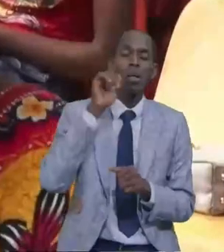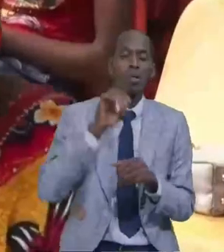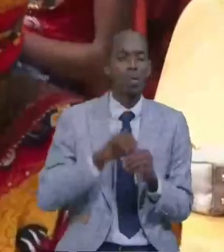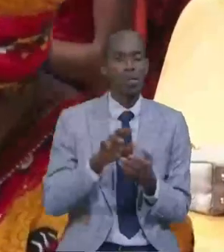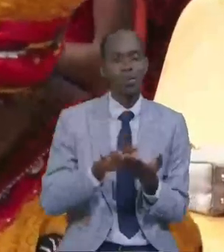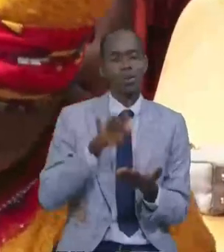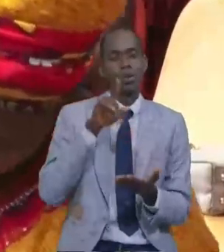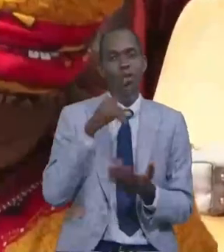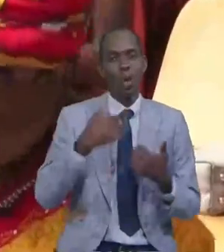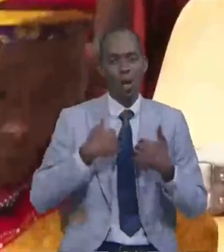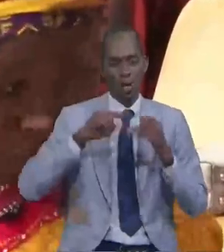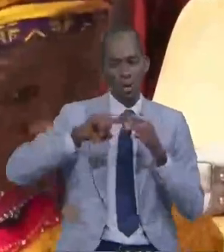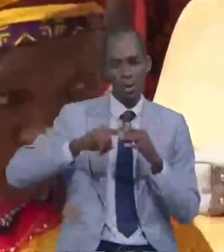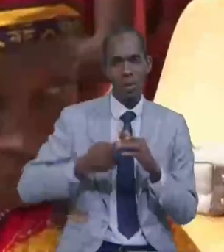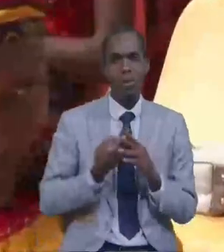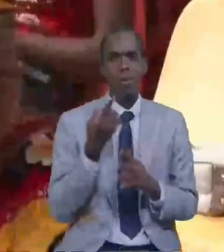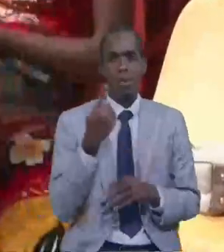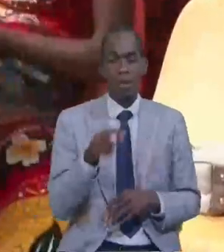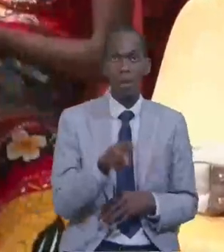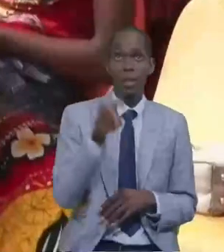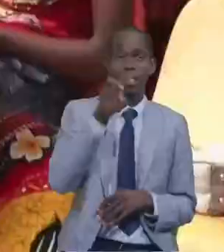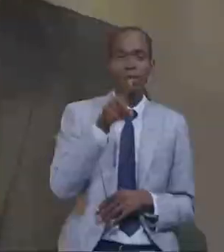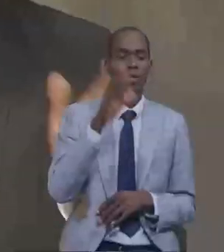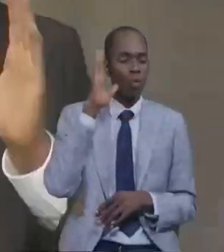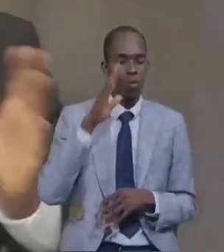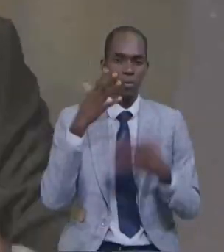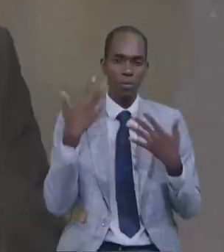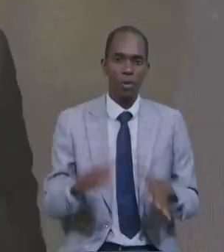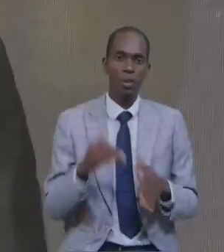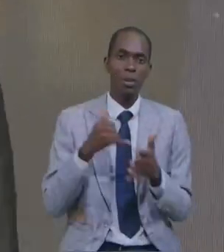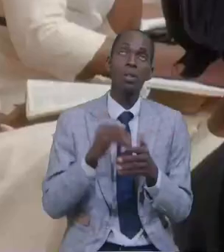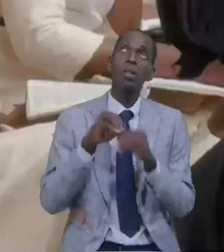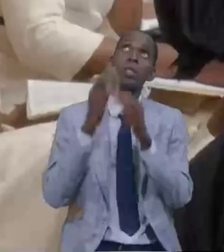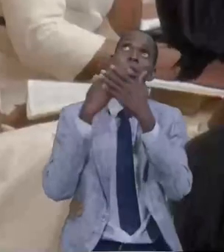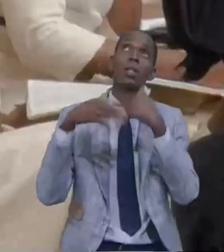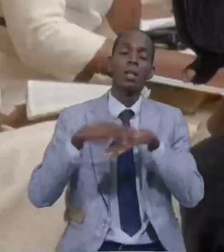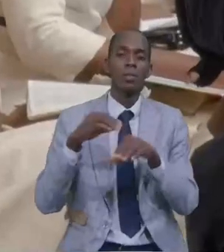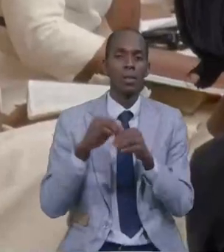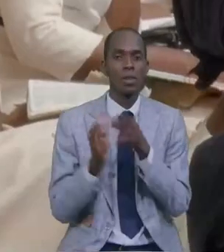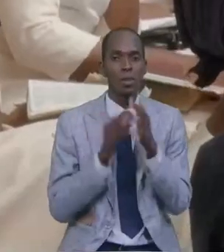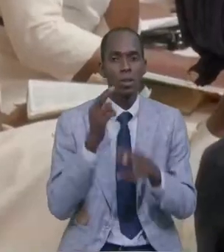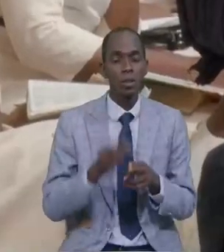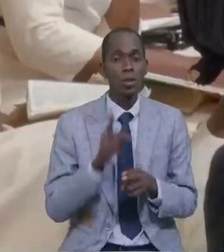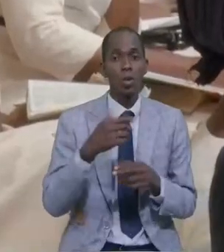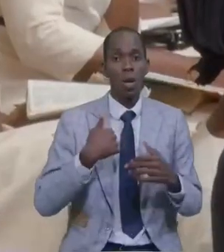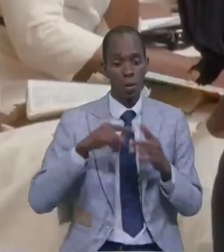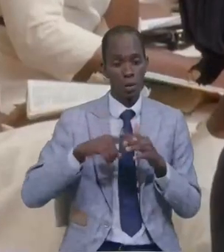as commencé avec Christ, tu vas régner avec Christ au nom de Jésus.